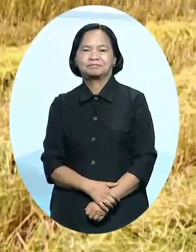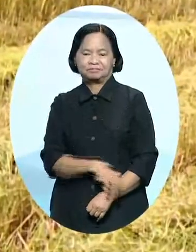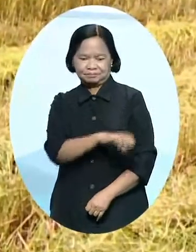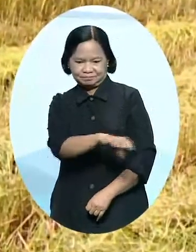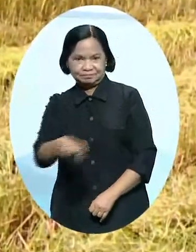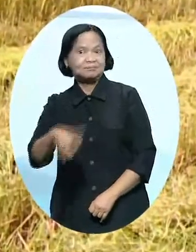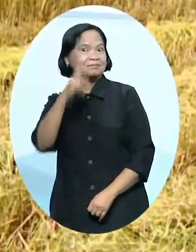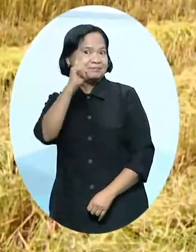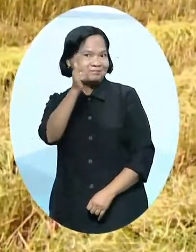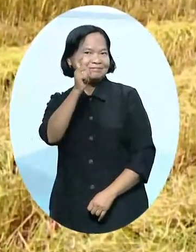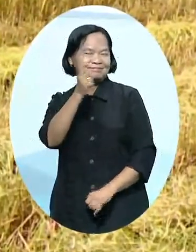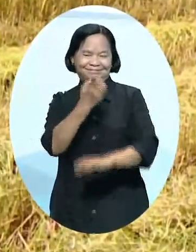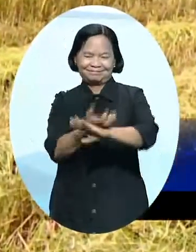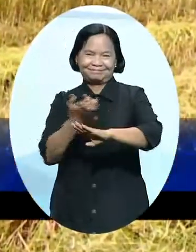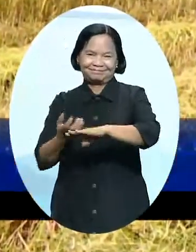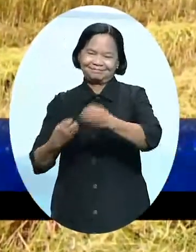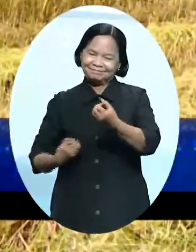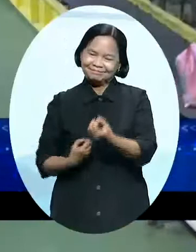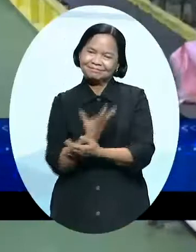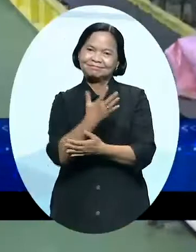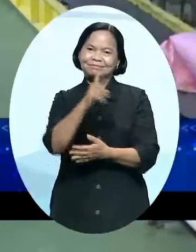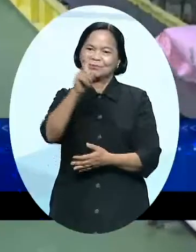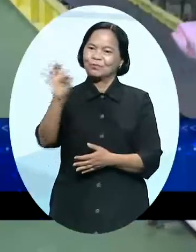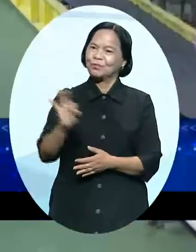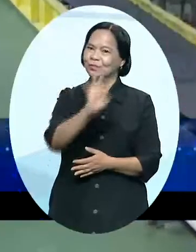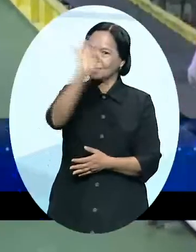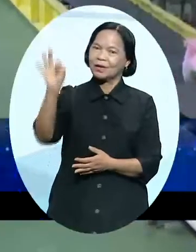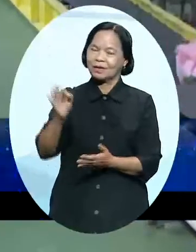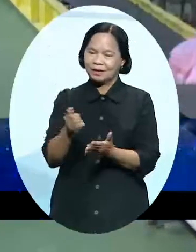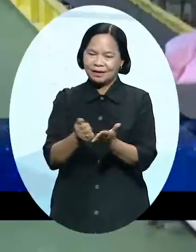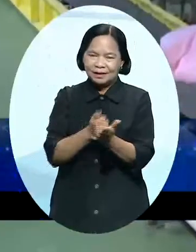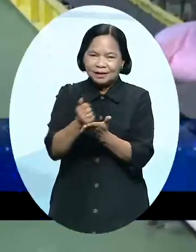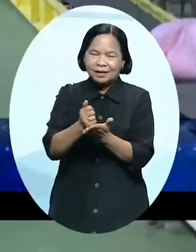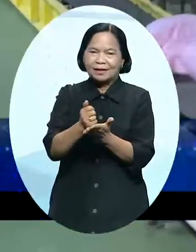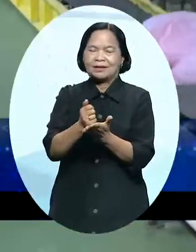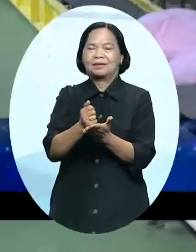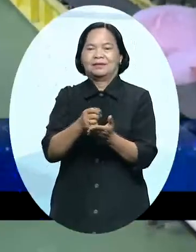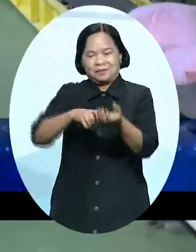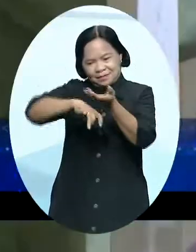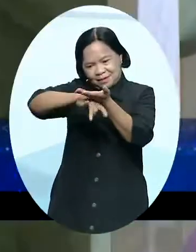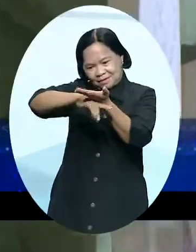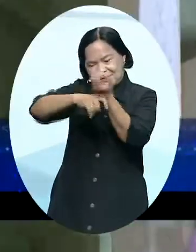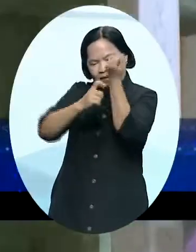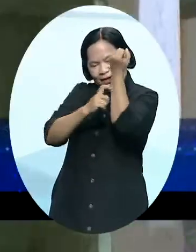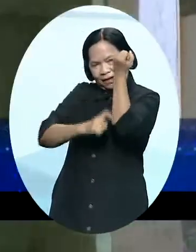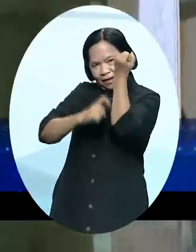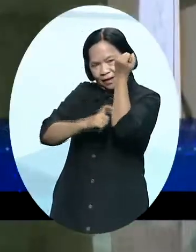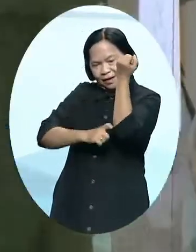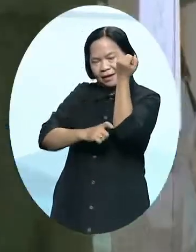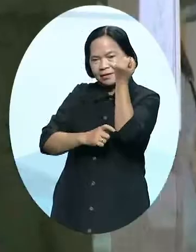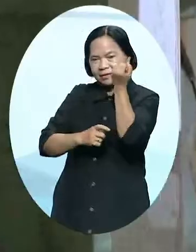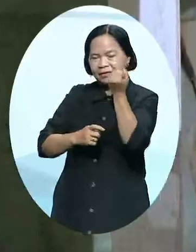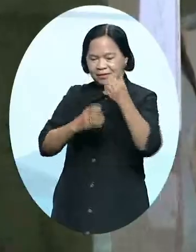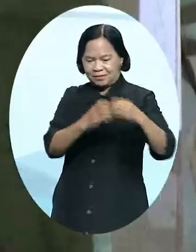Có 9 nhóm sản phẩm có giá trị xuất khẩu đạt trên 1 tỷ đô la Mỹ, gồm gạo, cà phê, cao su, điều, nhóm rau củ, cá tra,